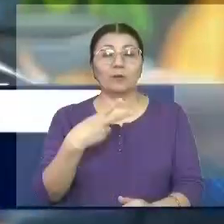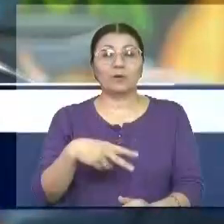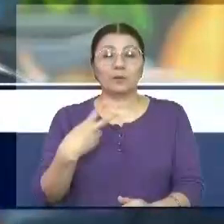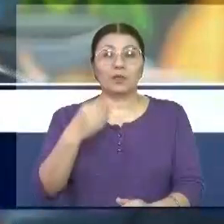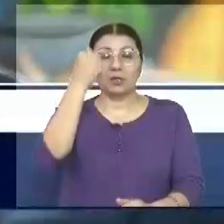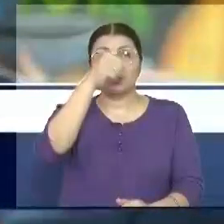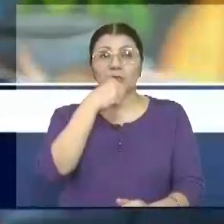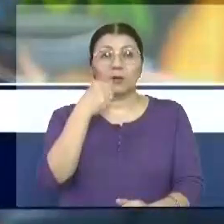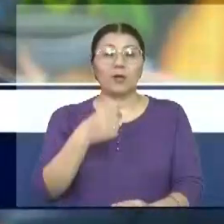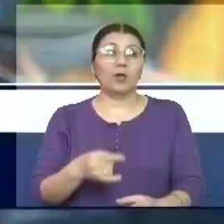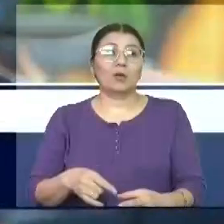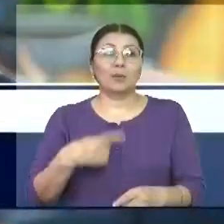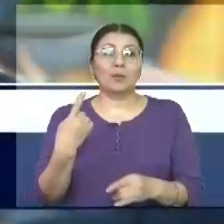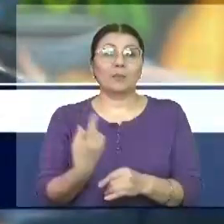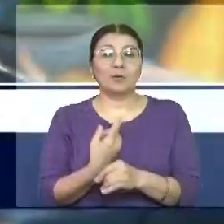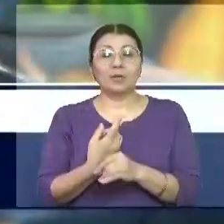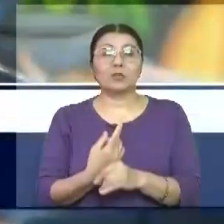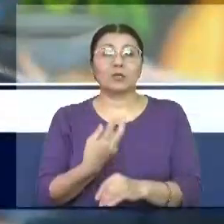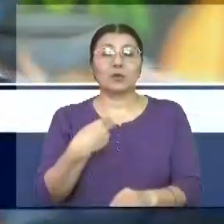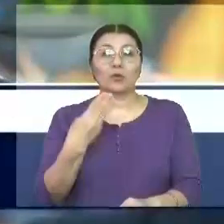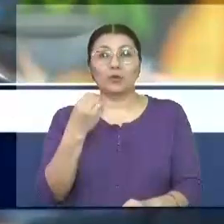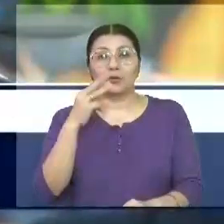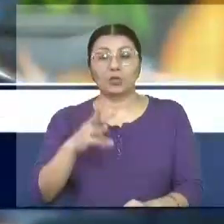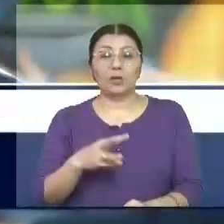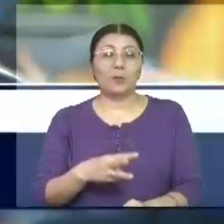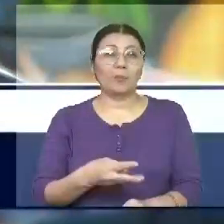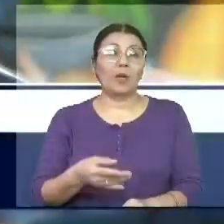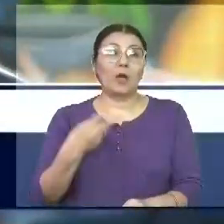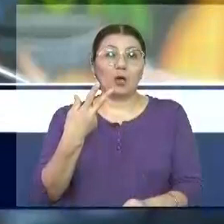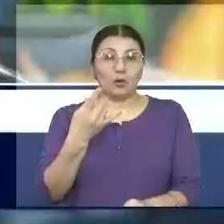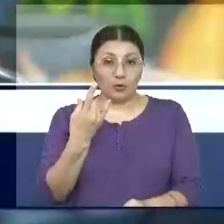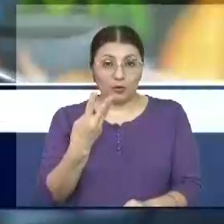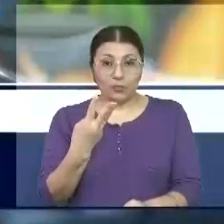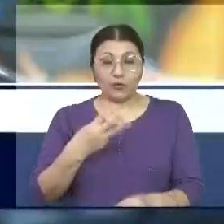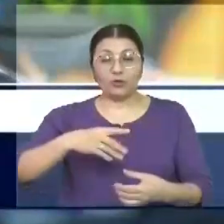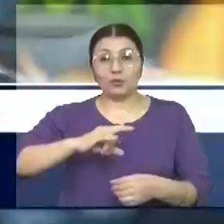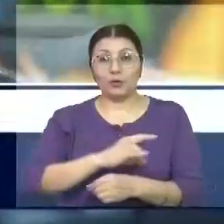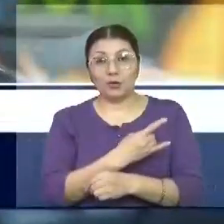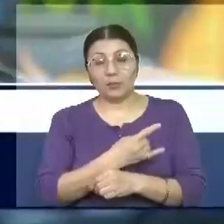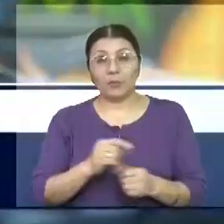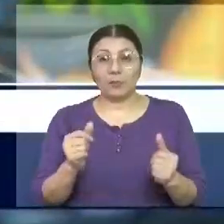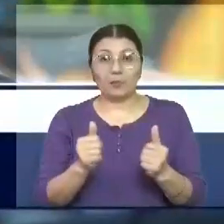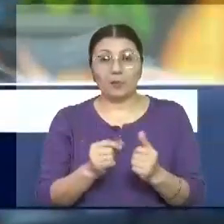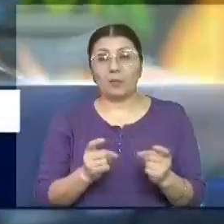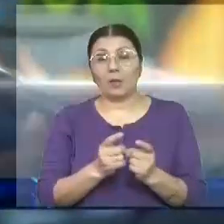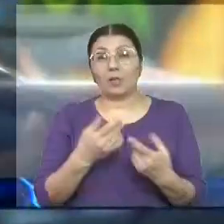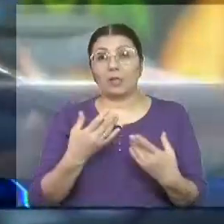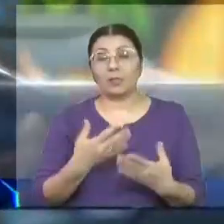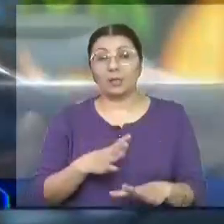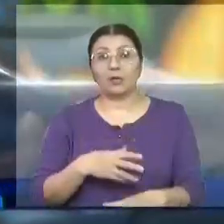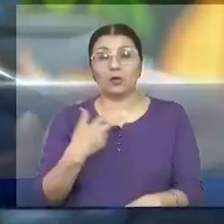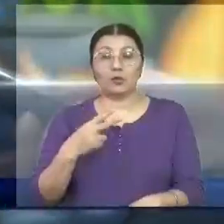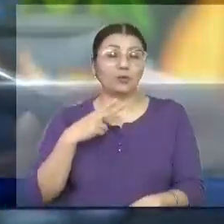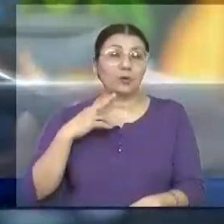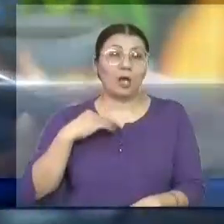2022 жылы дүниеге бірінші үшем келді. Құтты жыл болып ашылған жылымыз. Ол кезде дүниеге үш ұл ер